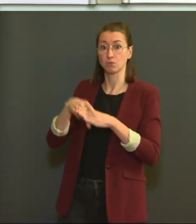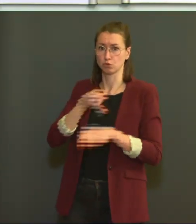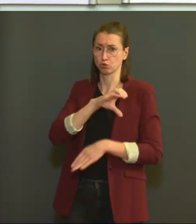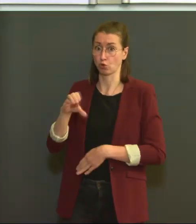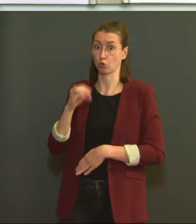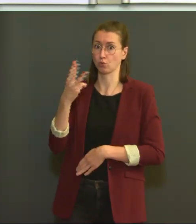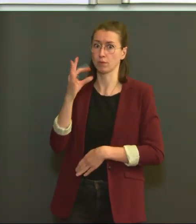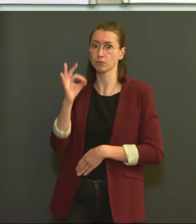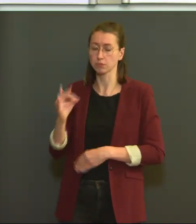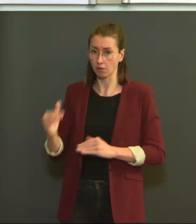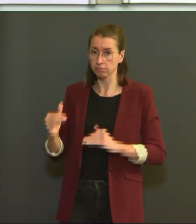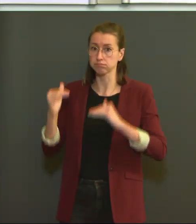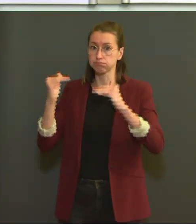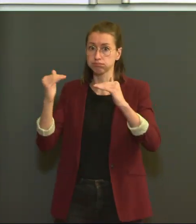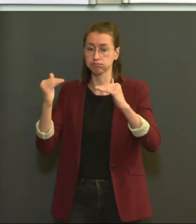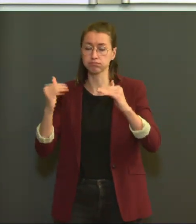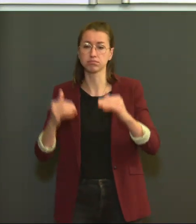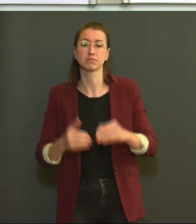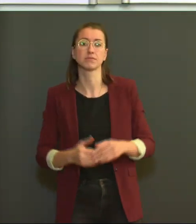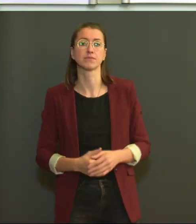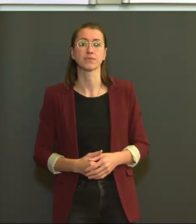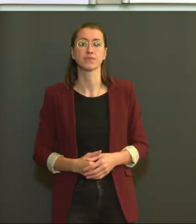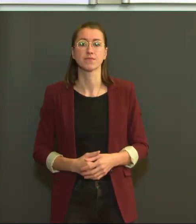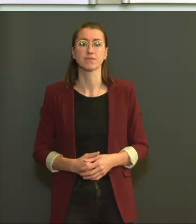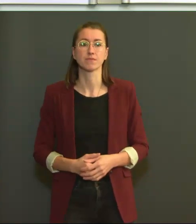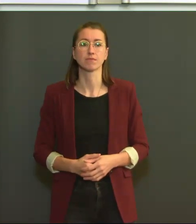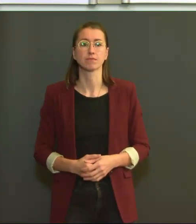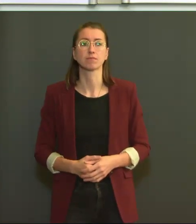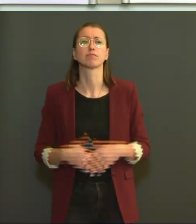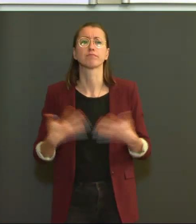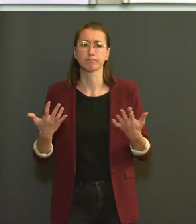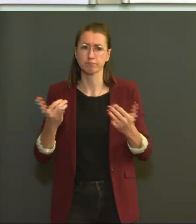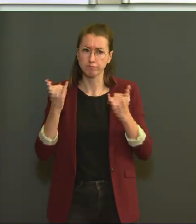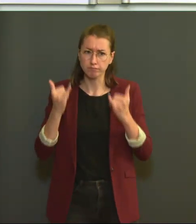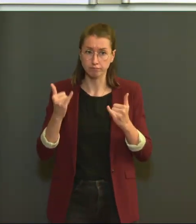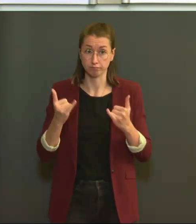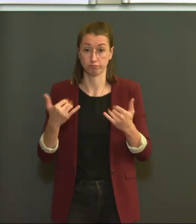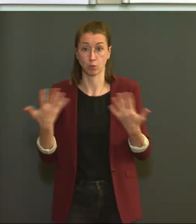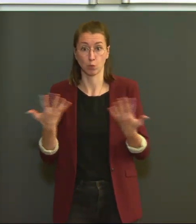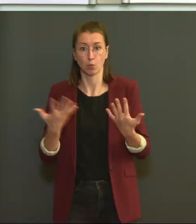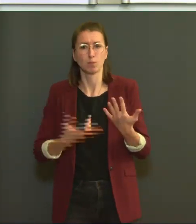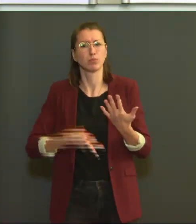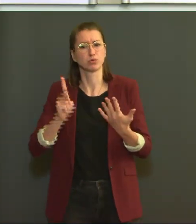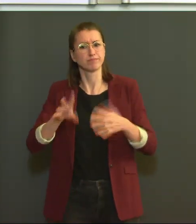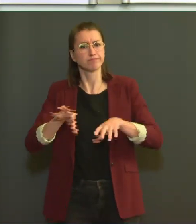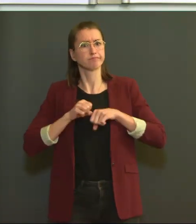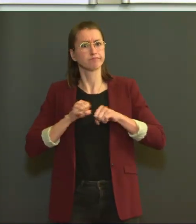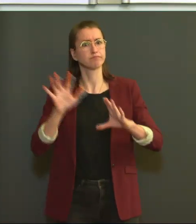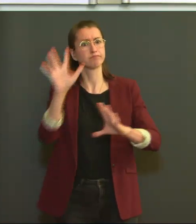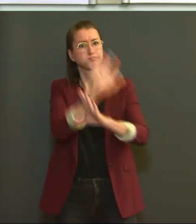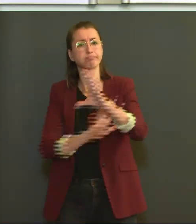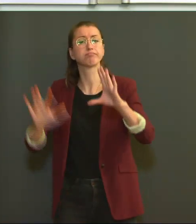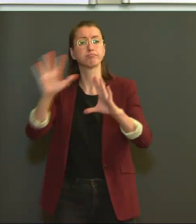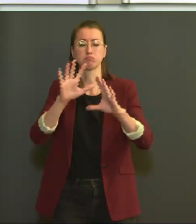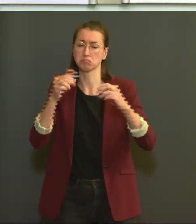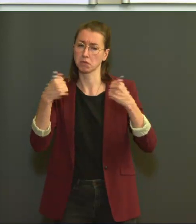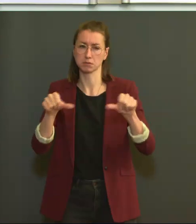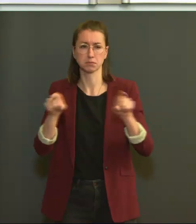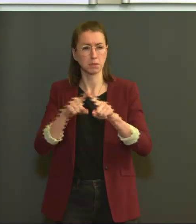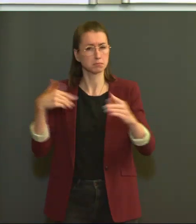nous continuons à observer le plus grand nombre de cas en région de Bruxelles-Capital.